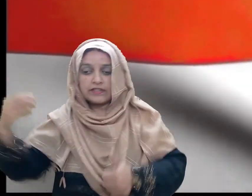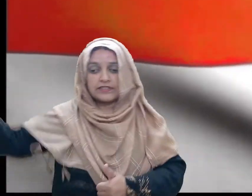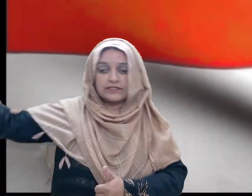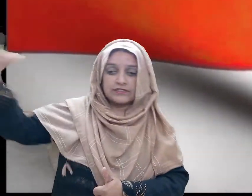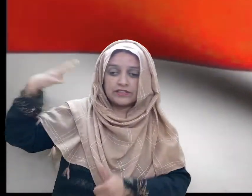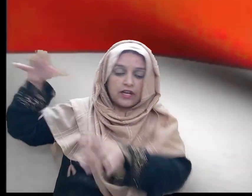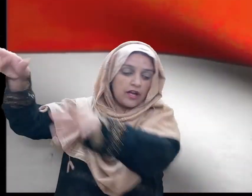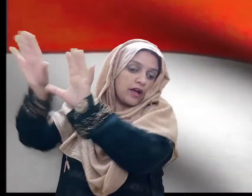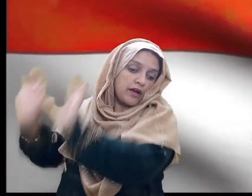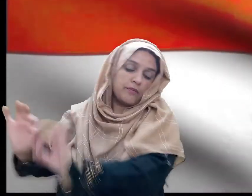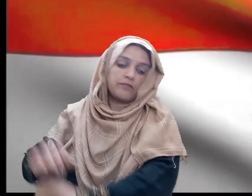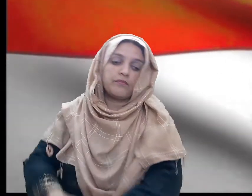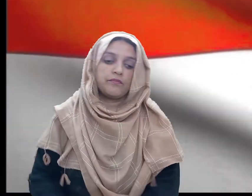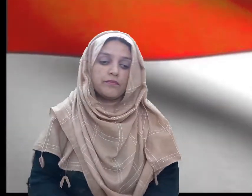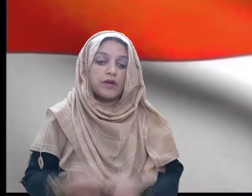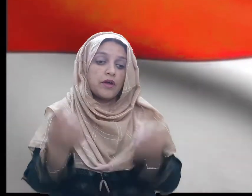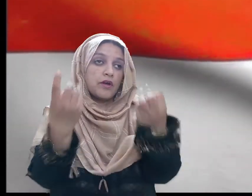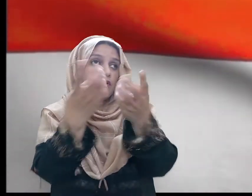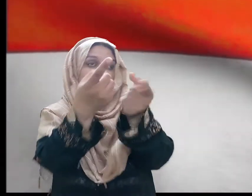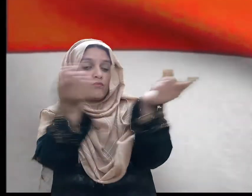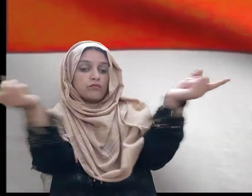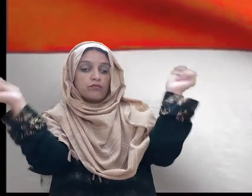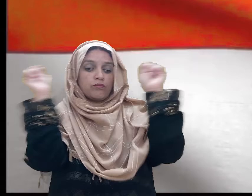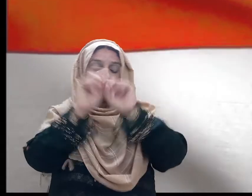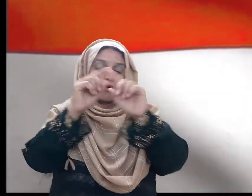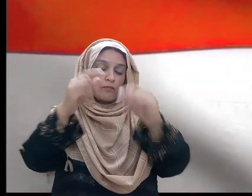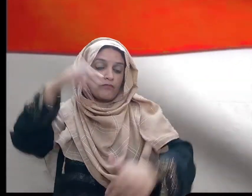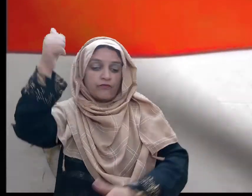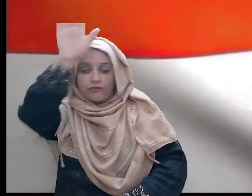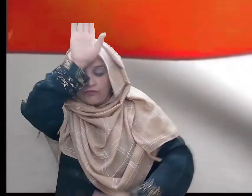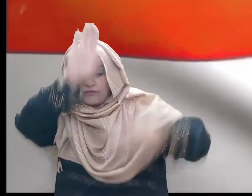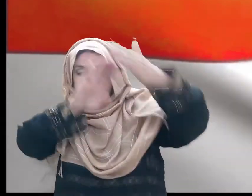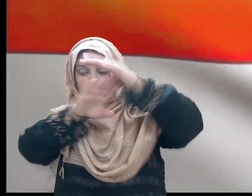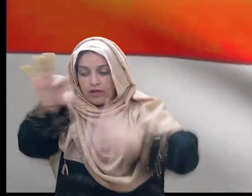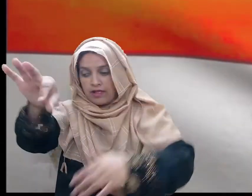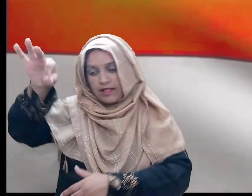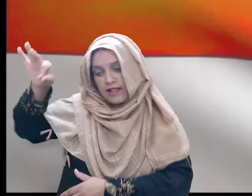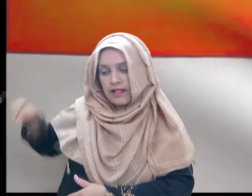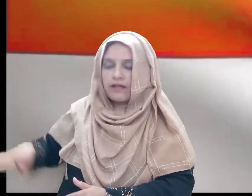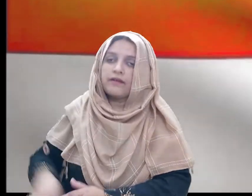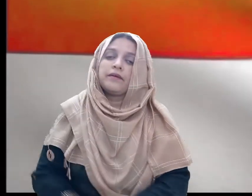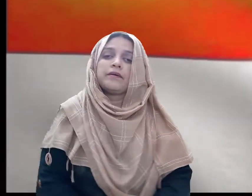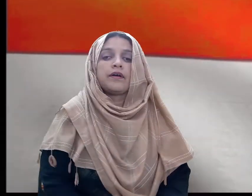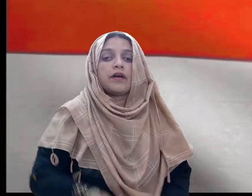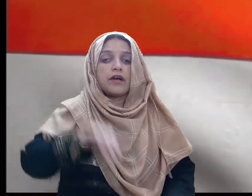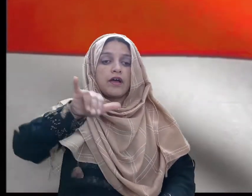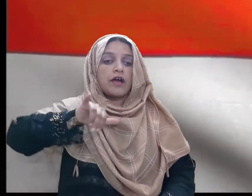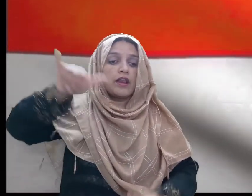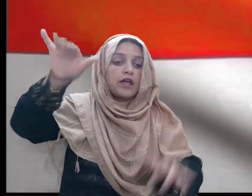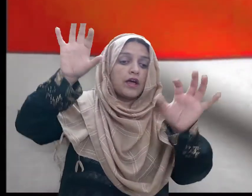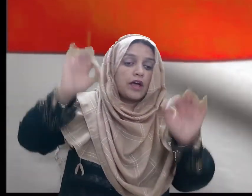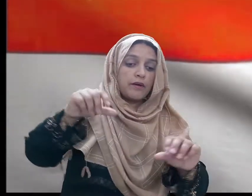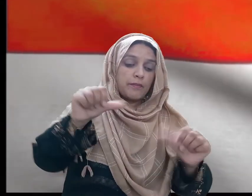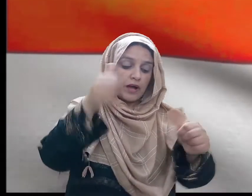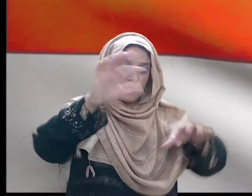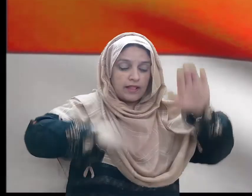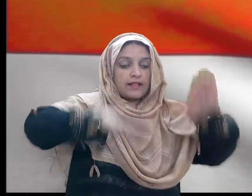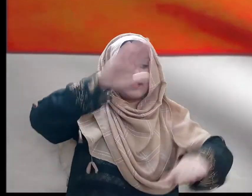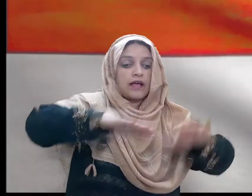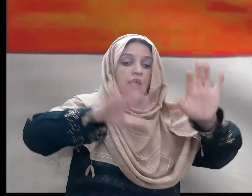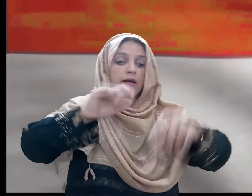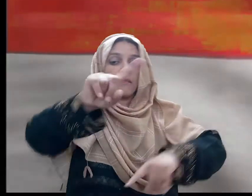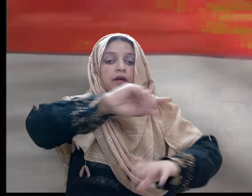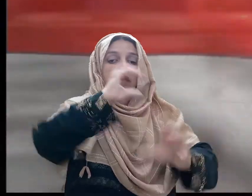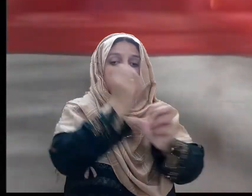واقع ہے۔ آبادی کے لحاظ سے انڈونیشیا سب سے بڑا اسلامی ملک ہے۔ انڈونیشیا کئی جزائر پہ مشتمل ہے، جس میں